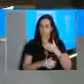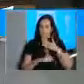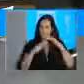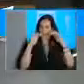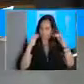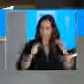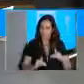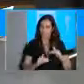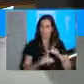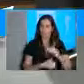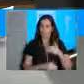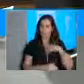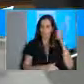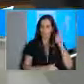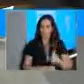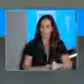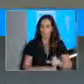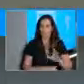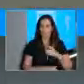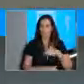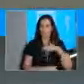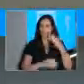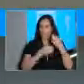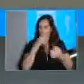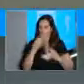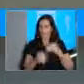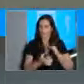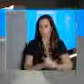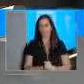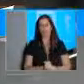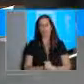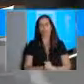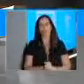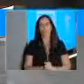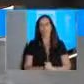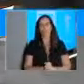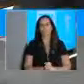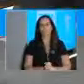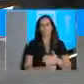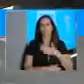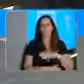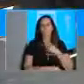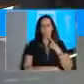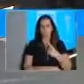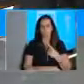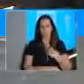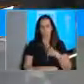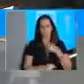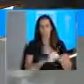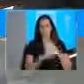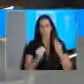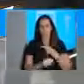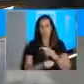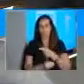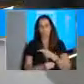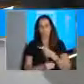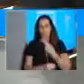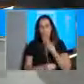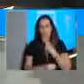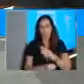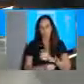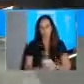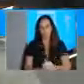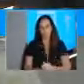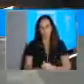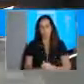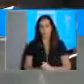את הטון. אני בן אדם ספקן, אני שואל את השאלות. כן, בבקשה. אני רוצה לומר, אני מתעסק הרבה במה שידידי המכובד